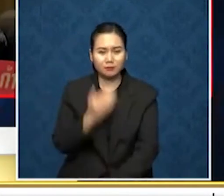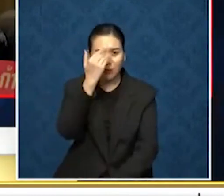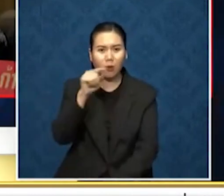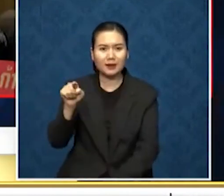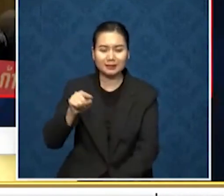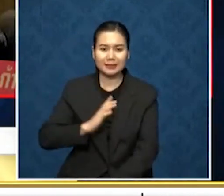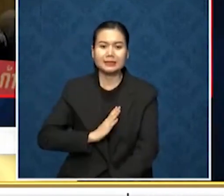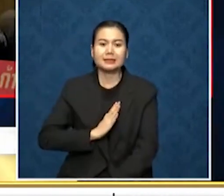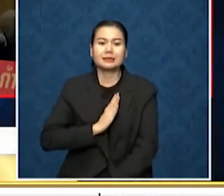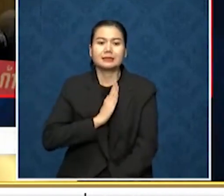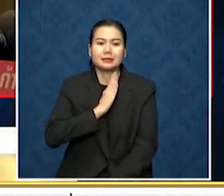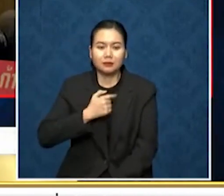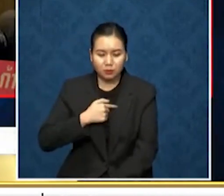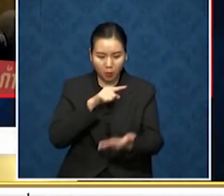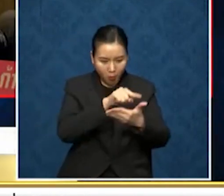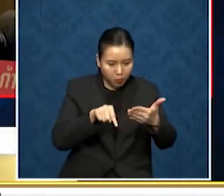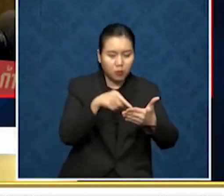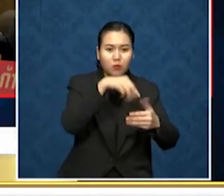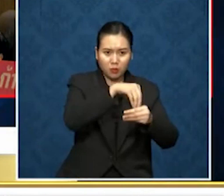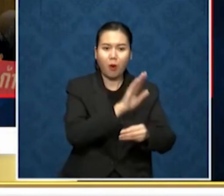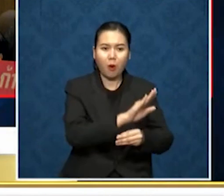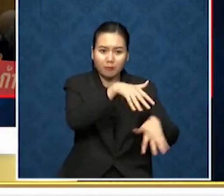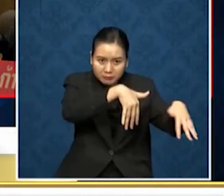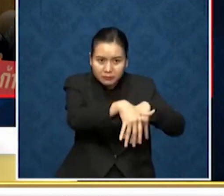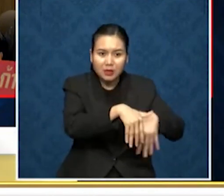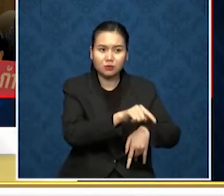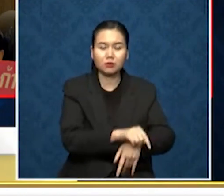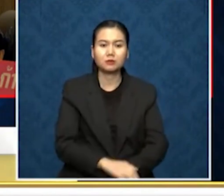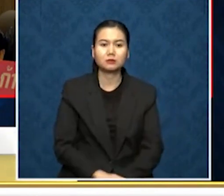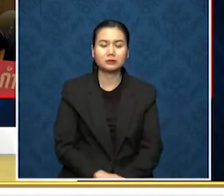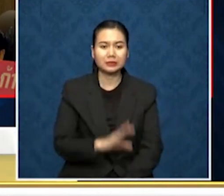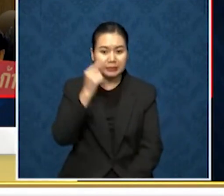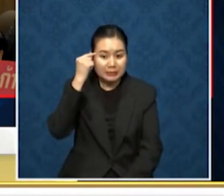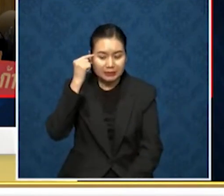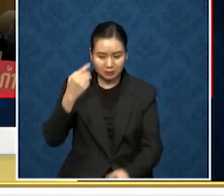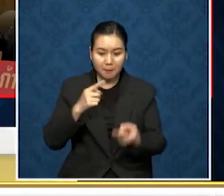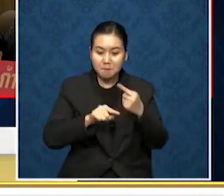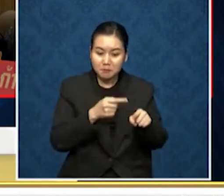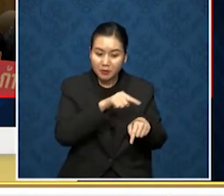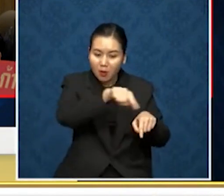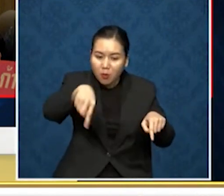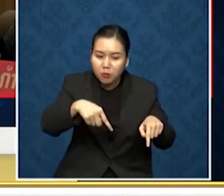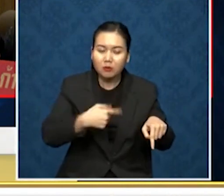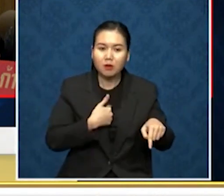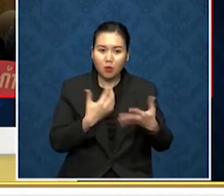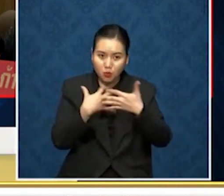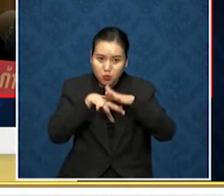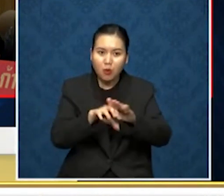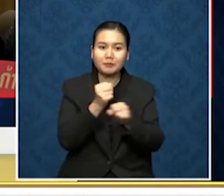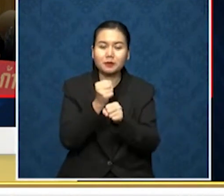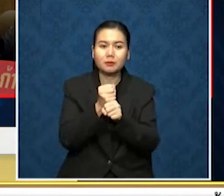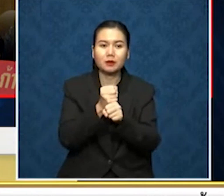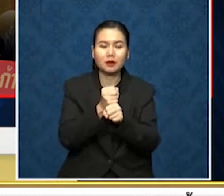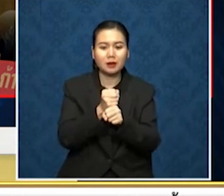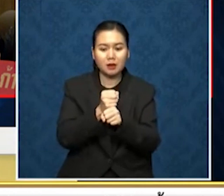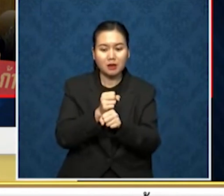รักษาเกียรติของคนที่มาจากการเลือกตั้งโดยประชาชนนะท่านมองเพื่อนร่วมพรรคของท่านบางท่านเนี่ยที่อาจจะเข้า